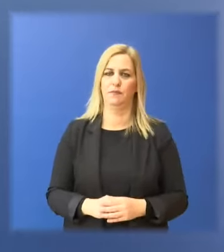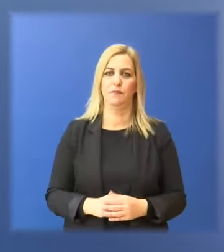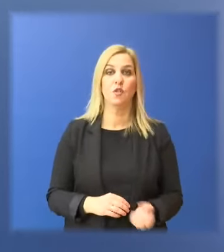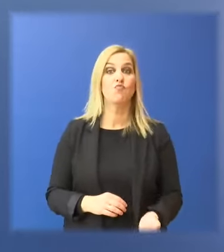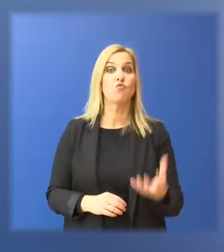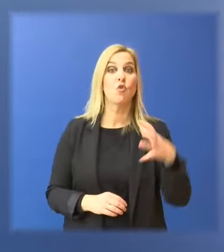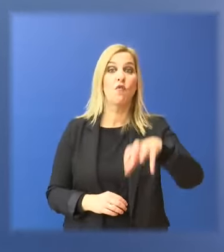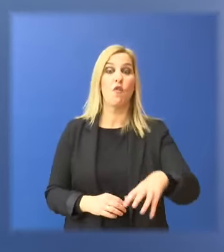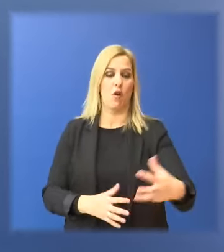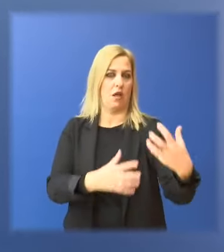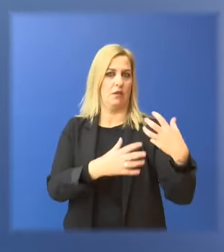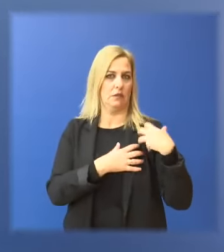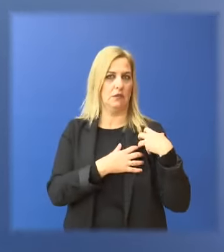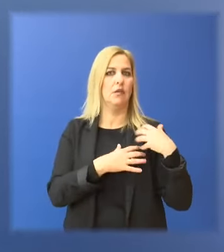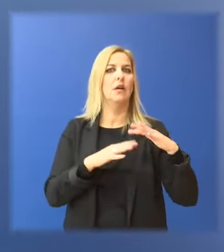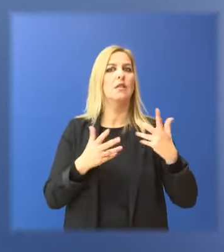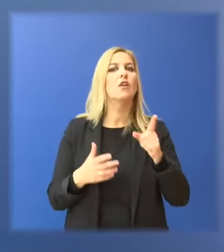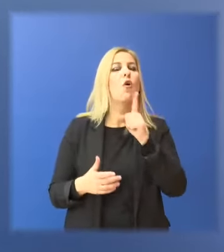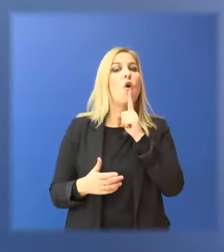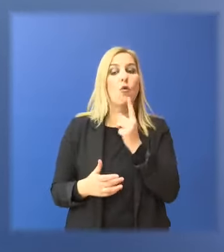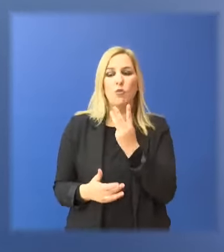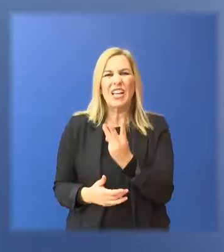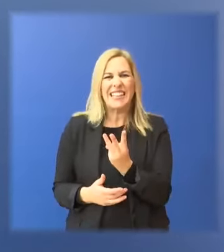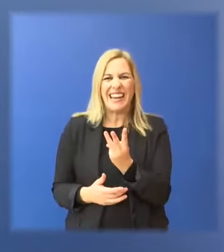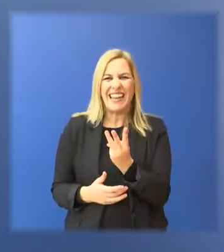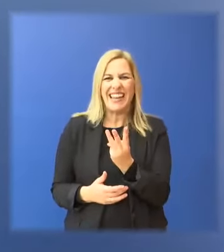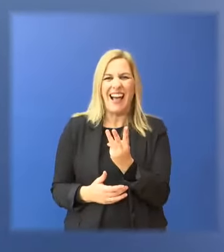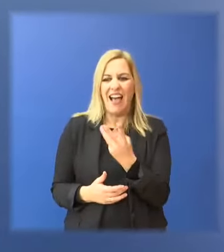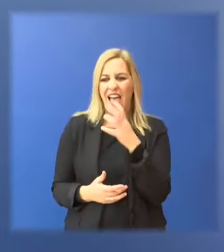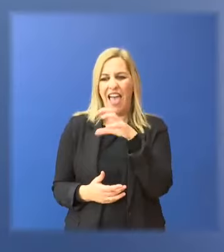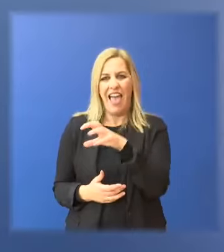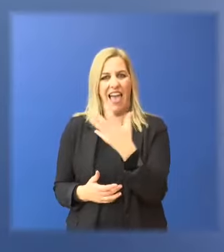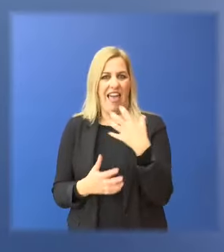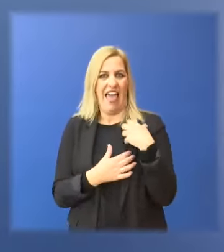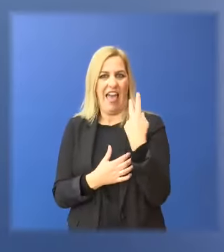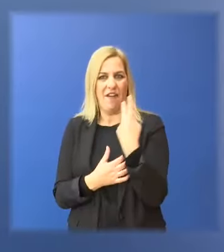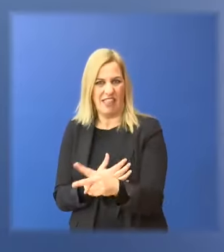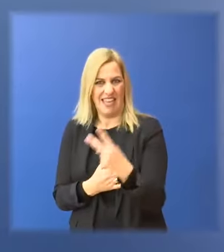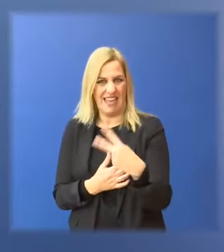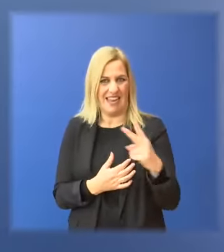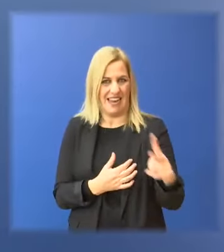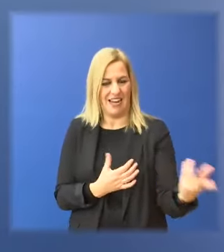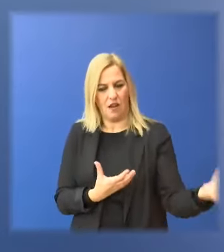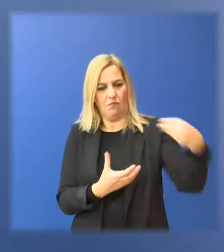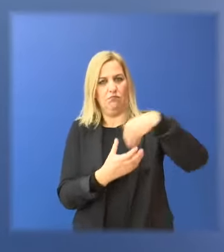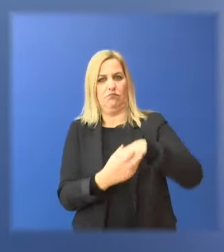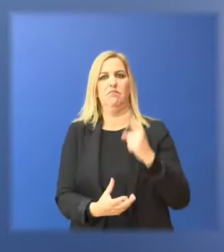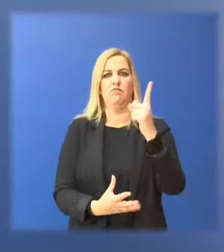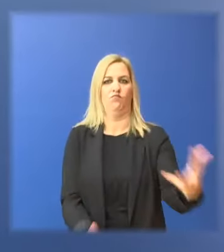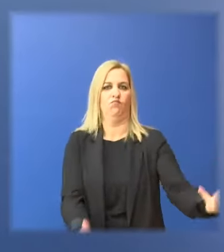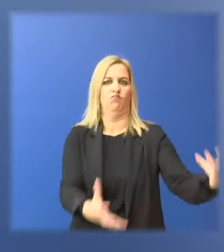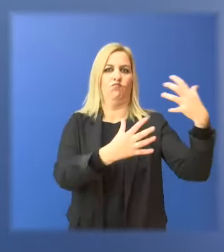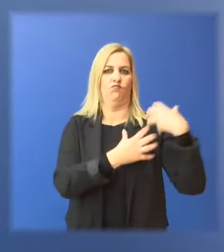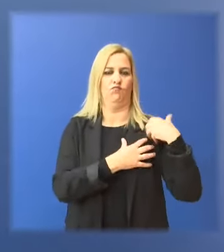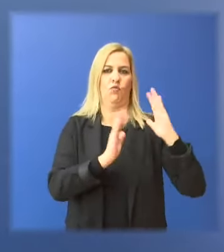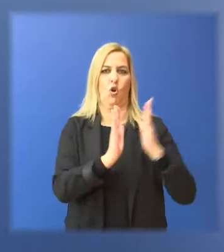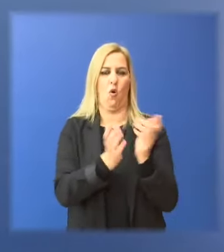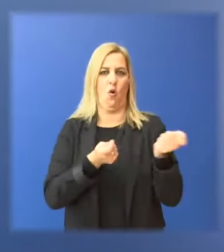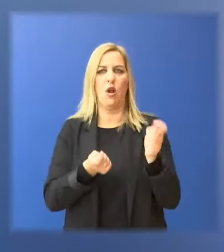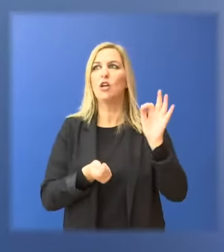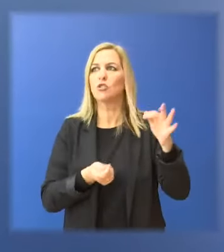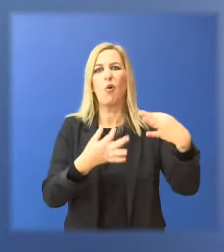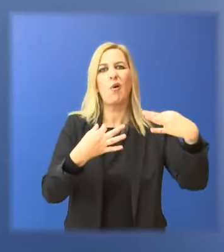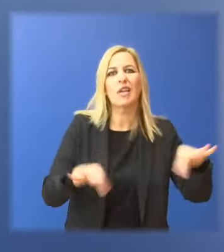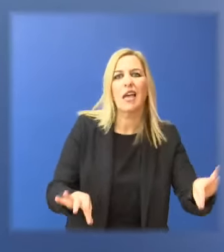νέου φορέα θα καλύπτουν πλήρως αυτές των σημερινών ΟΣΕ, ΕργοΣΕ και ΓΕΟΣΕ και θα συμπληρωθούν κατάλληλα ώστε να αντιμετωπιστούν κενά ή